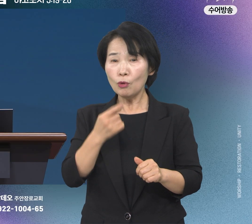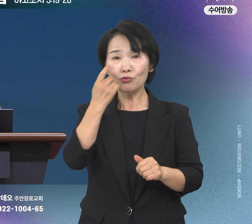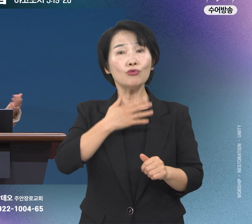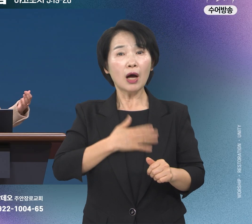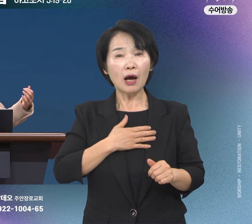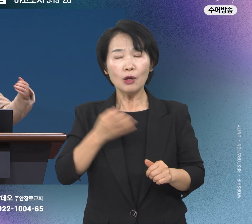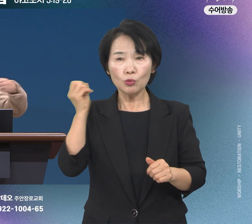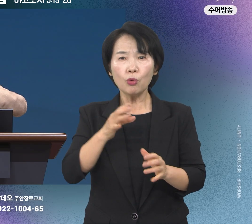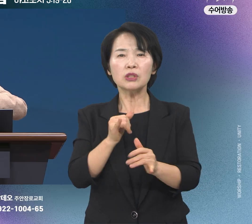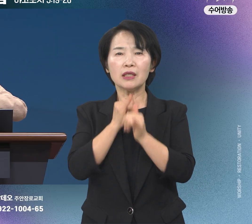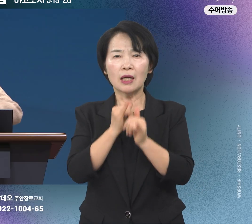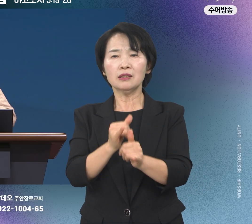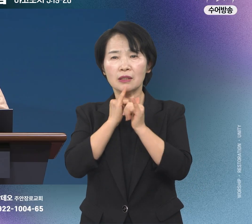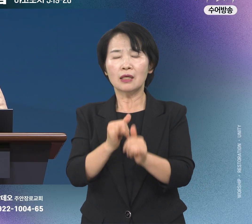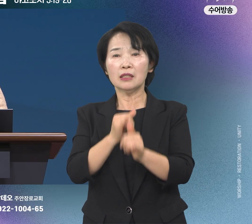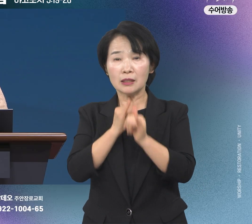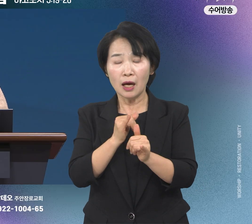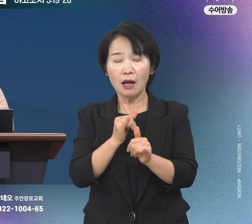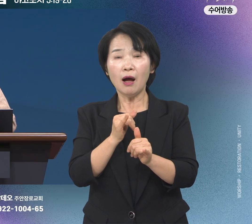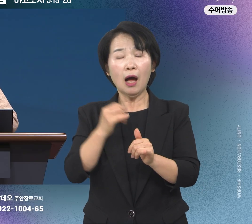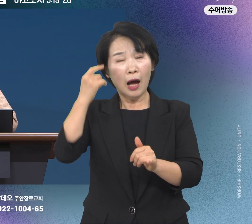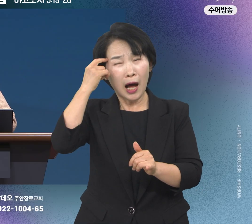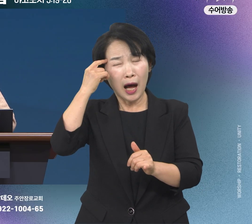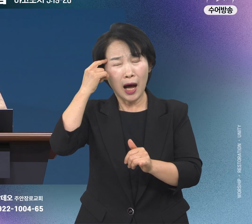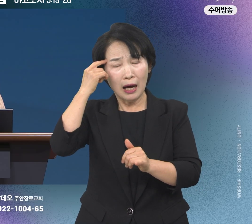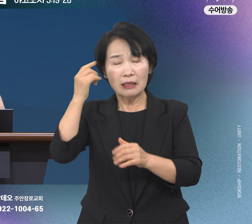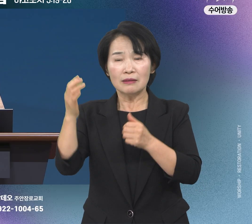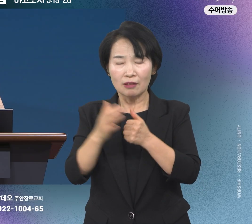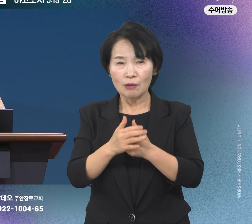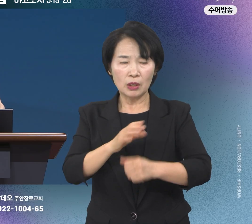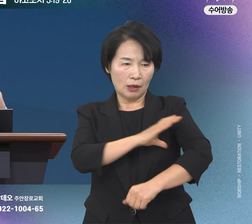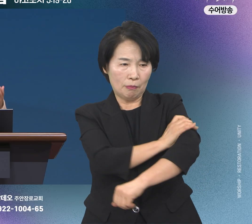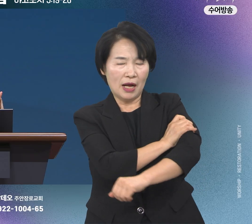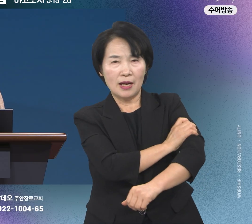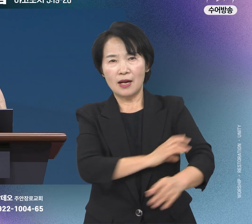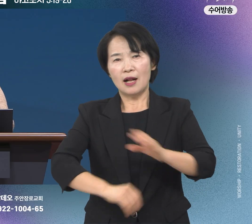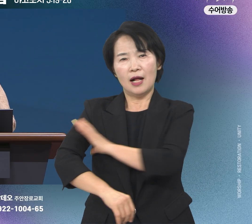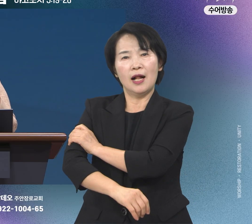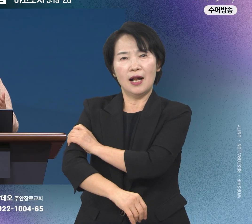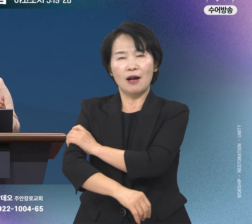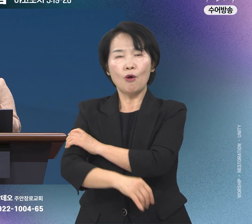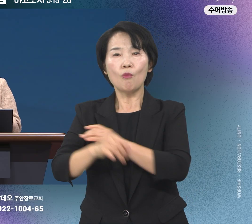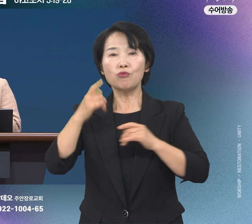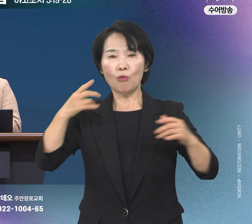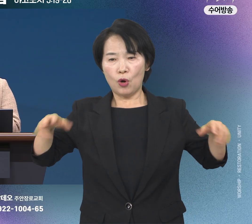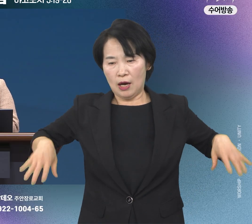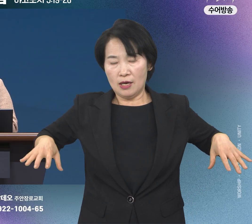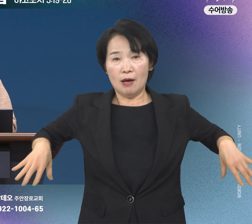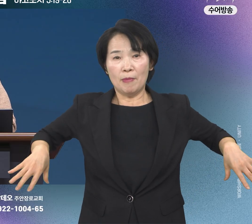때마다 왼팔은 아빠가, 오른팔은 엄마가 팔짱을 끼고 매일매일